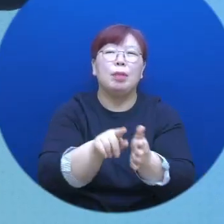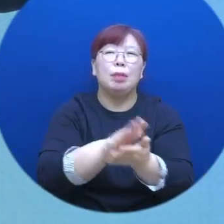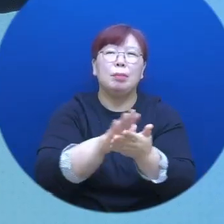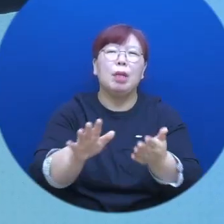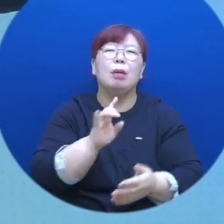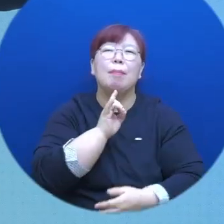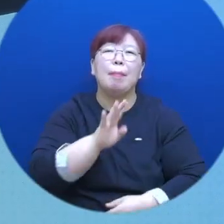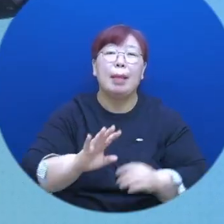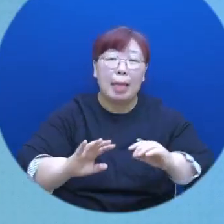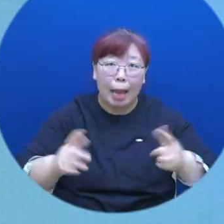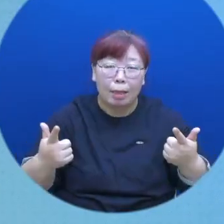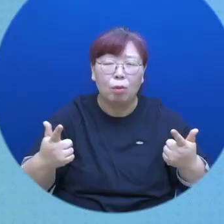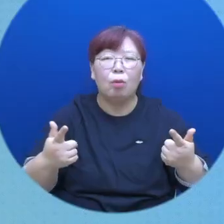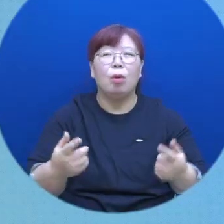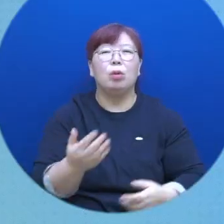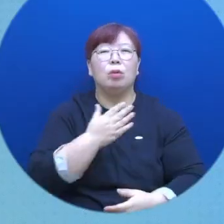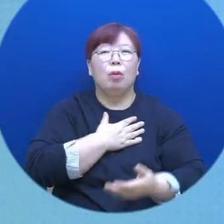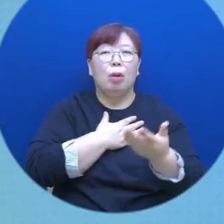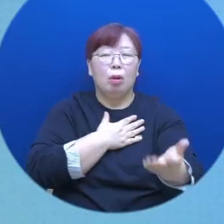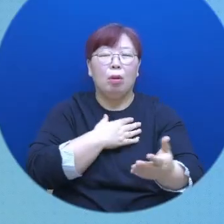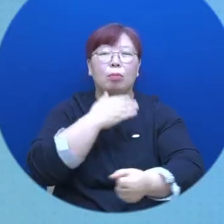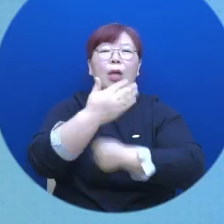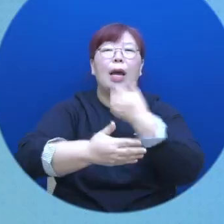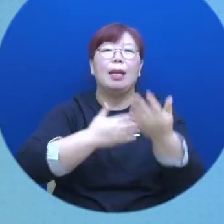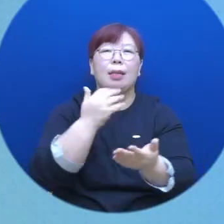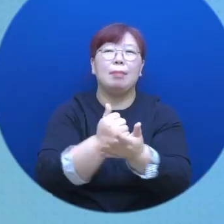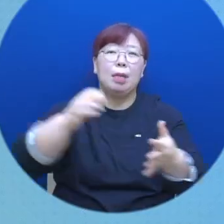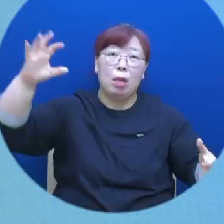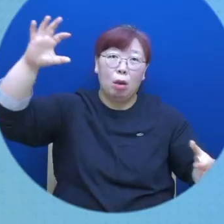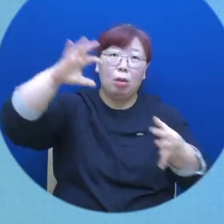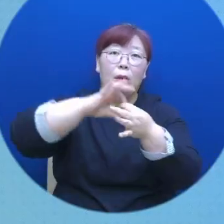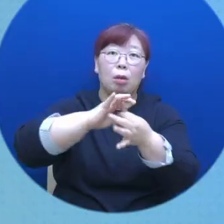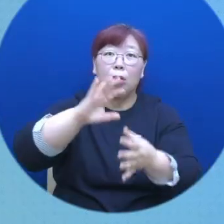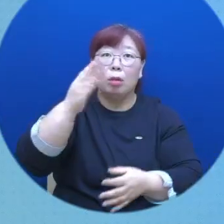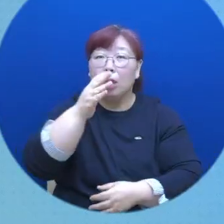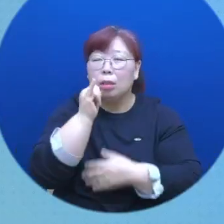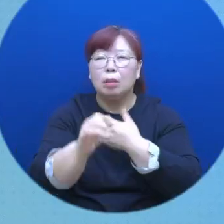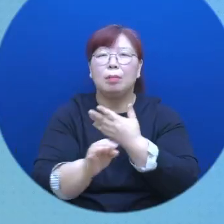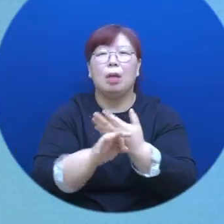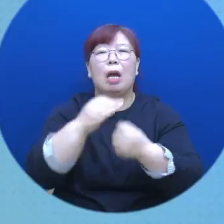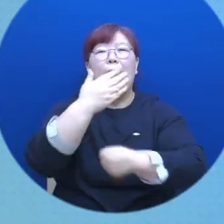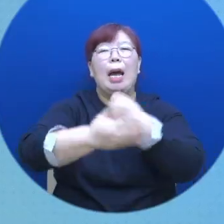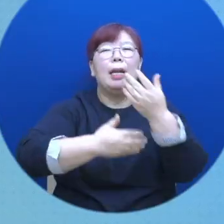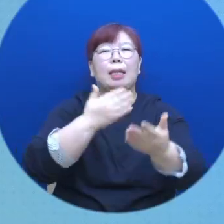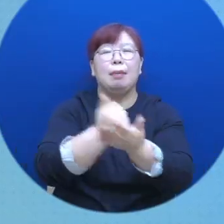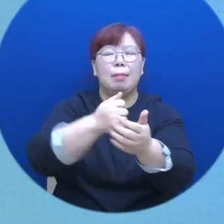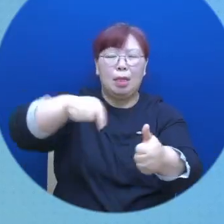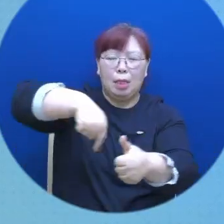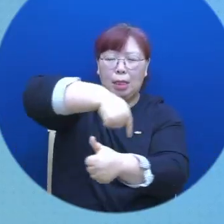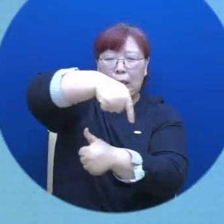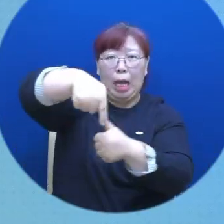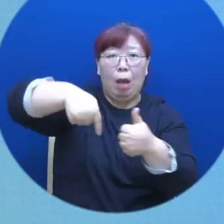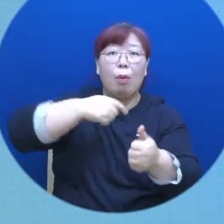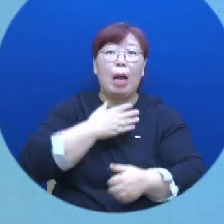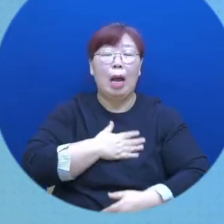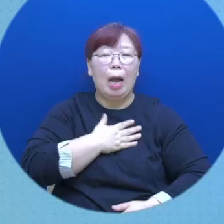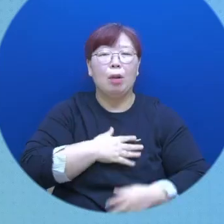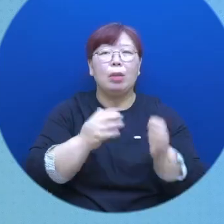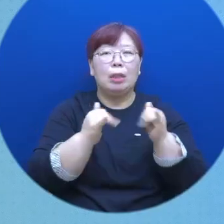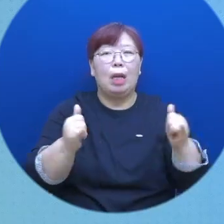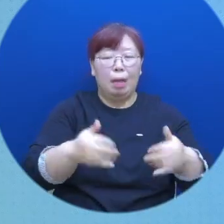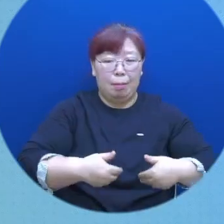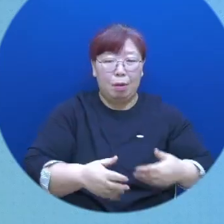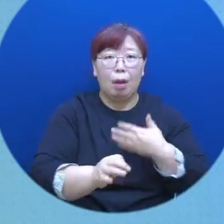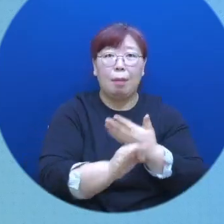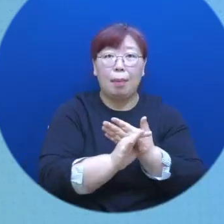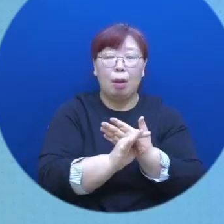그것만이 아니라 저와 여러분이 하나님과 연결되어 있을 때 저와 여러분의 사정을 알고 사람이 필요하면